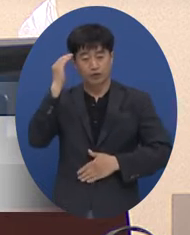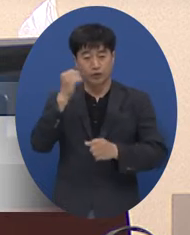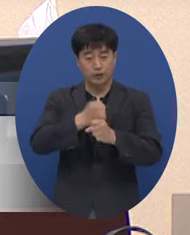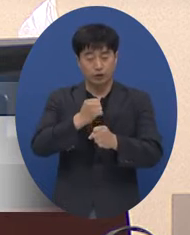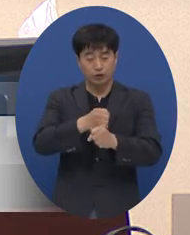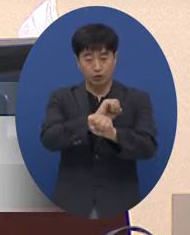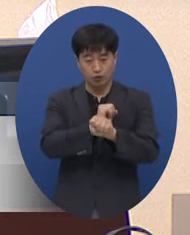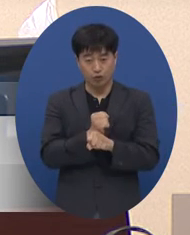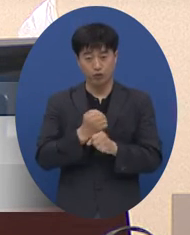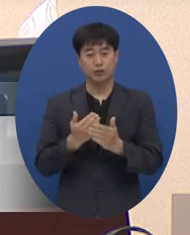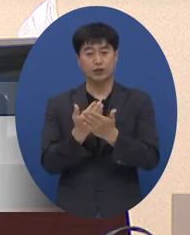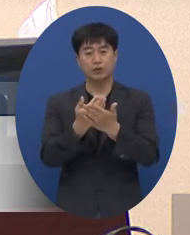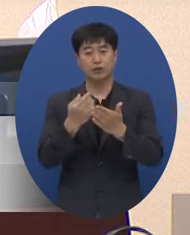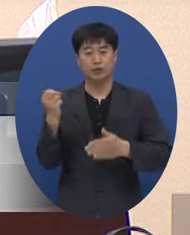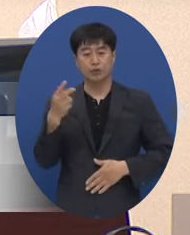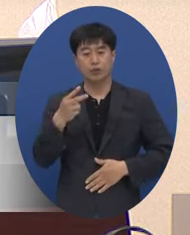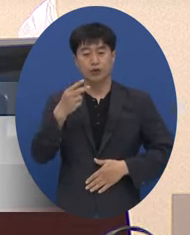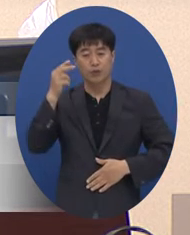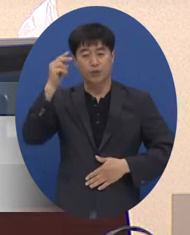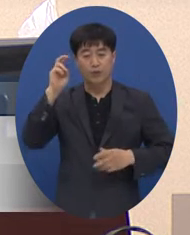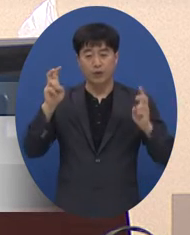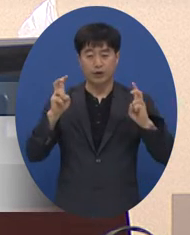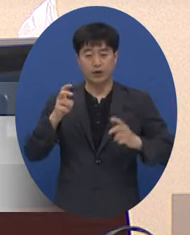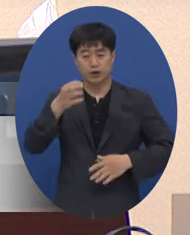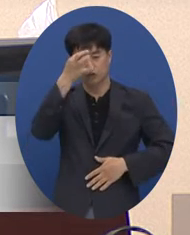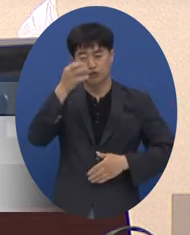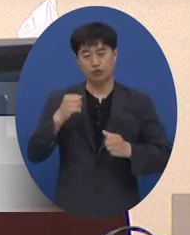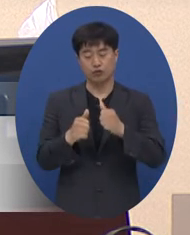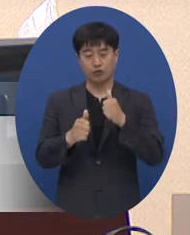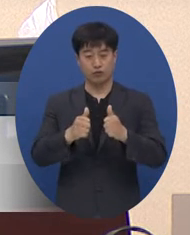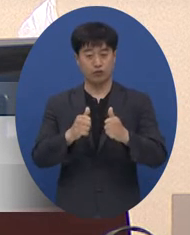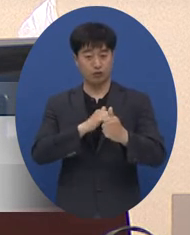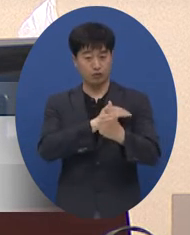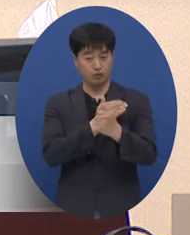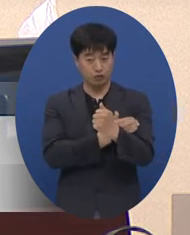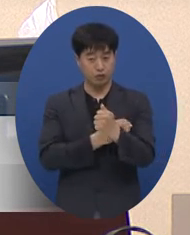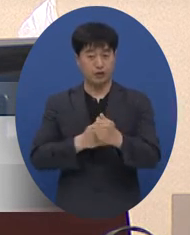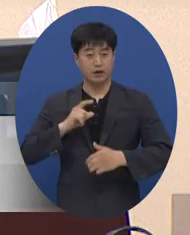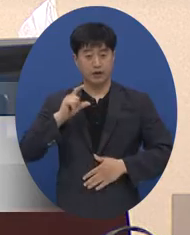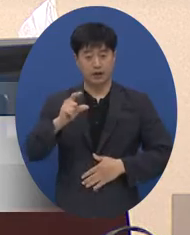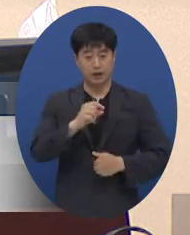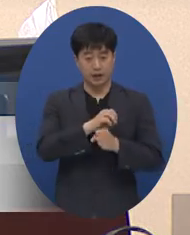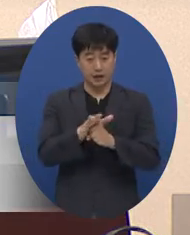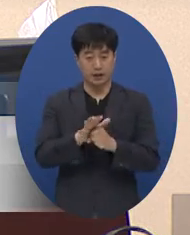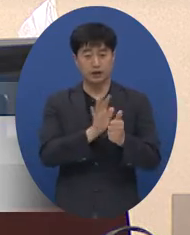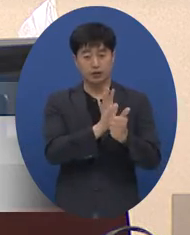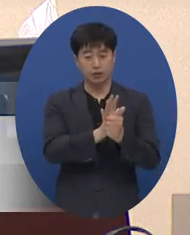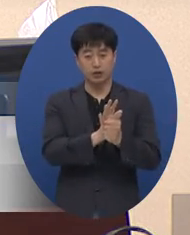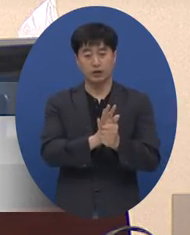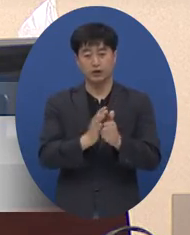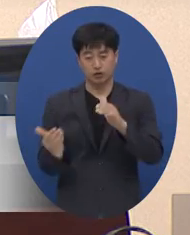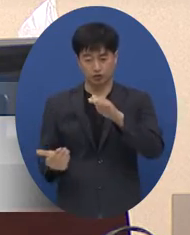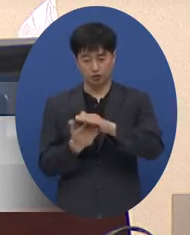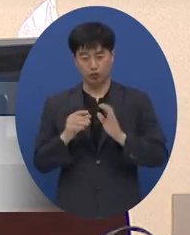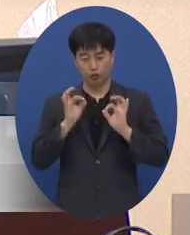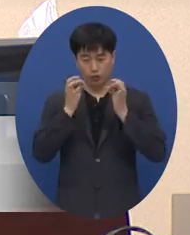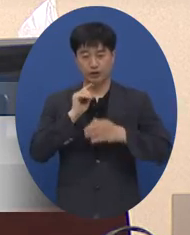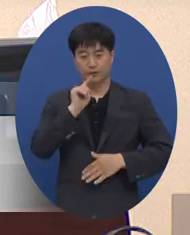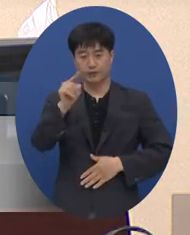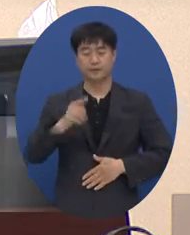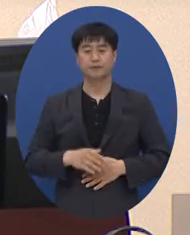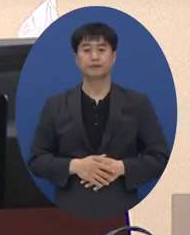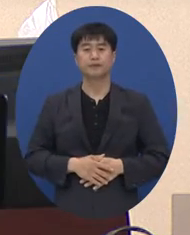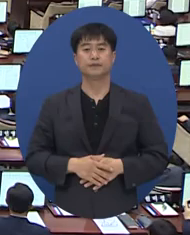비롯해 기업의 기술 경쟁력을 강화하는 다양한 지원 정책이 제때